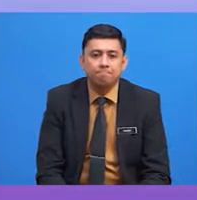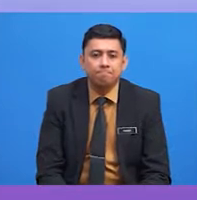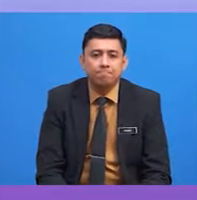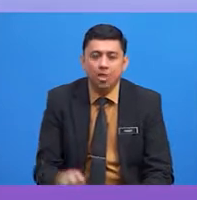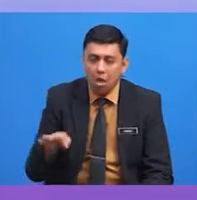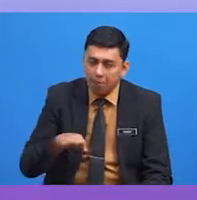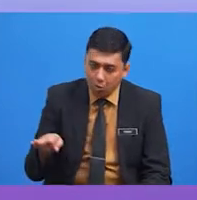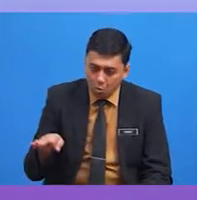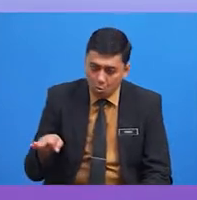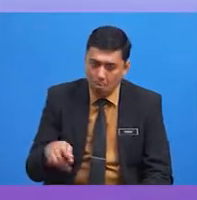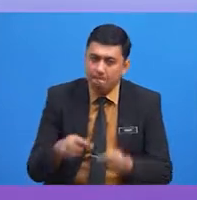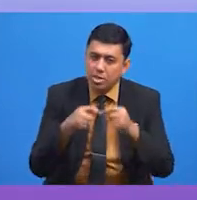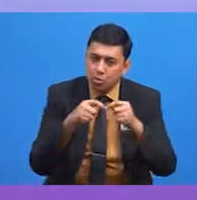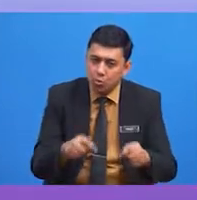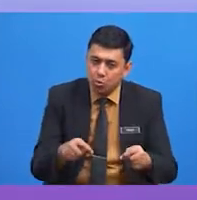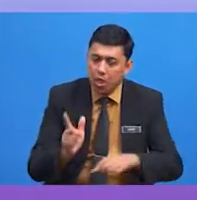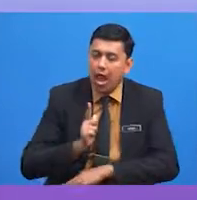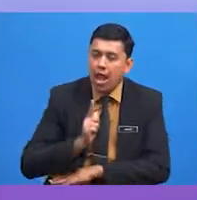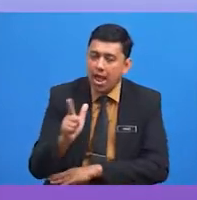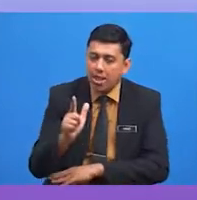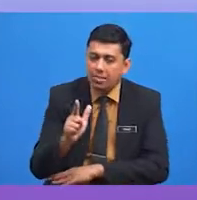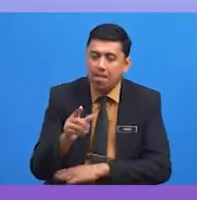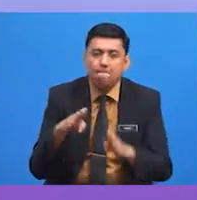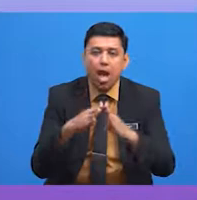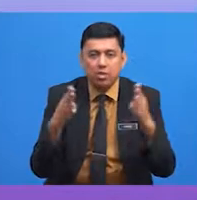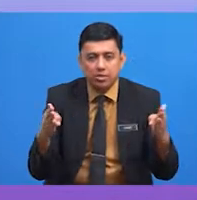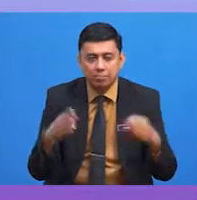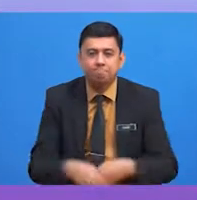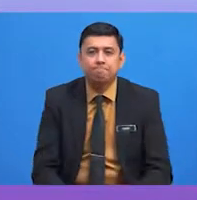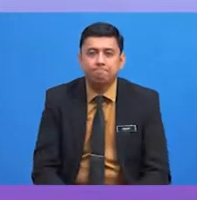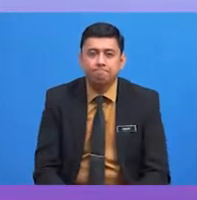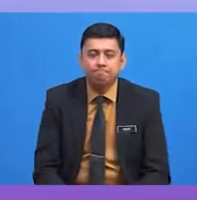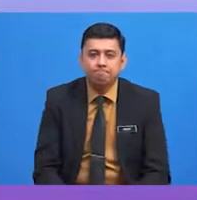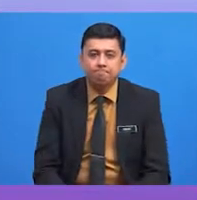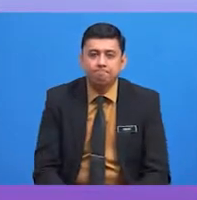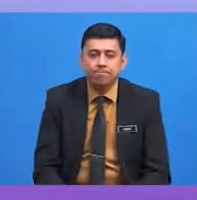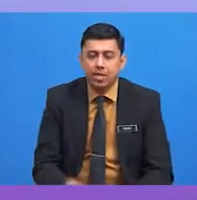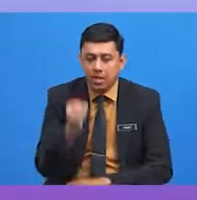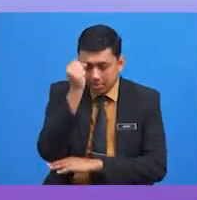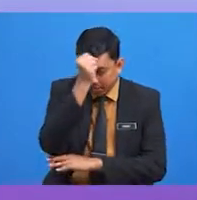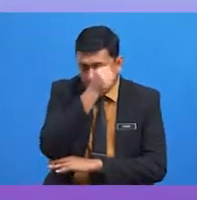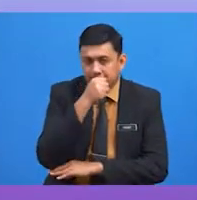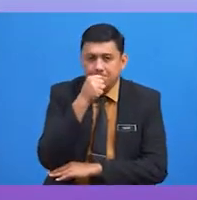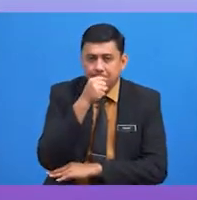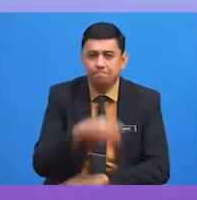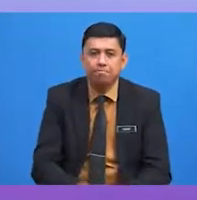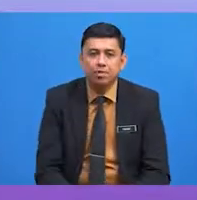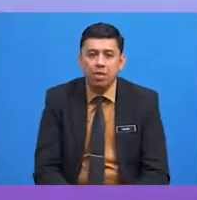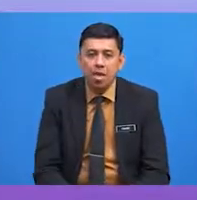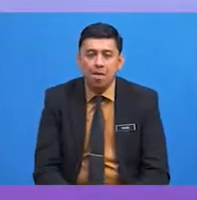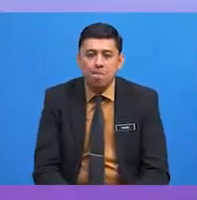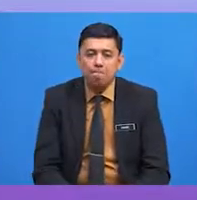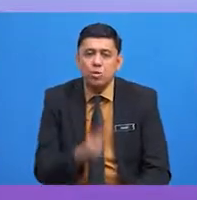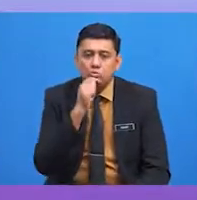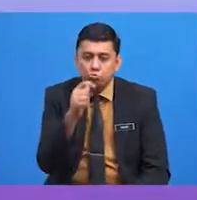Faktor penentu laras bahasa. A. Sikap. Sikap penentu juga